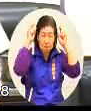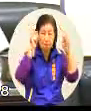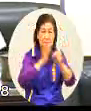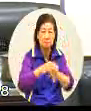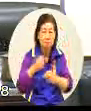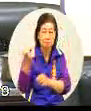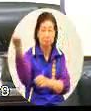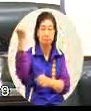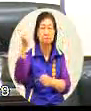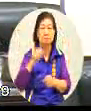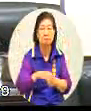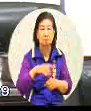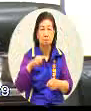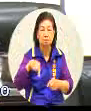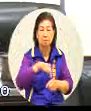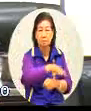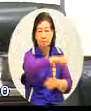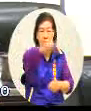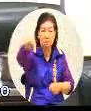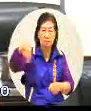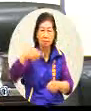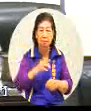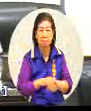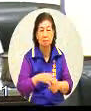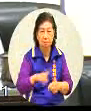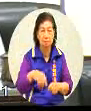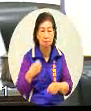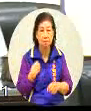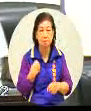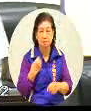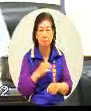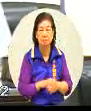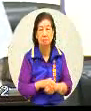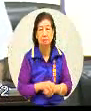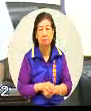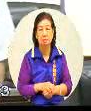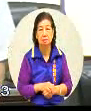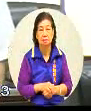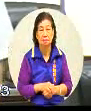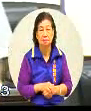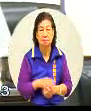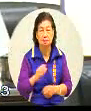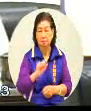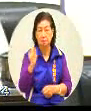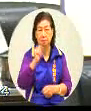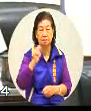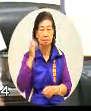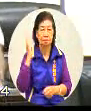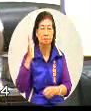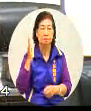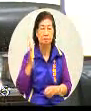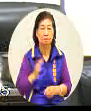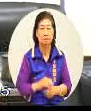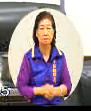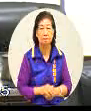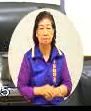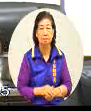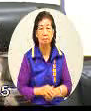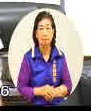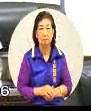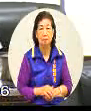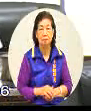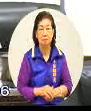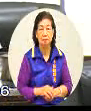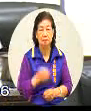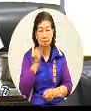故犯，甲你反应，安尼怎呢？对不对？这等于绝对袂使咧一个啦。啊，所以